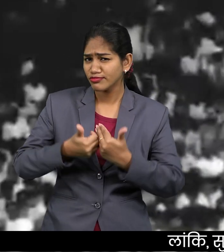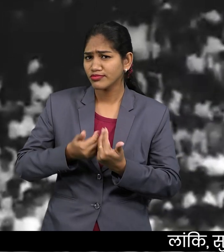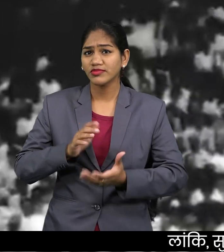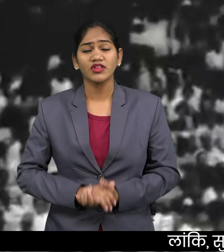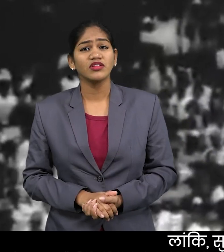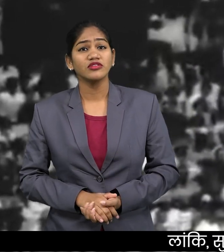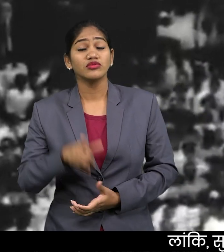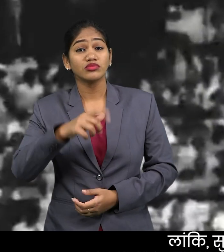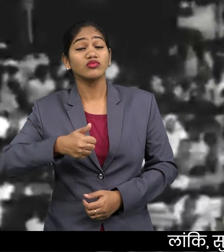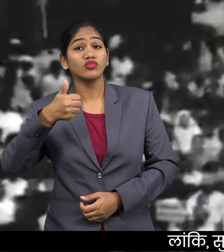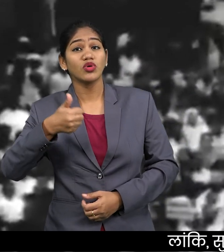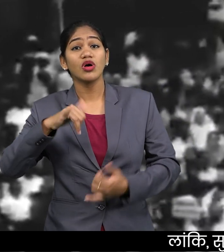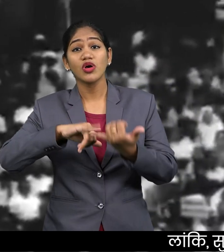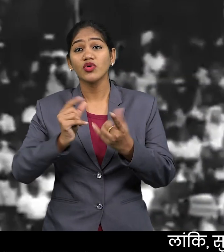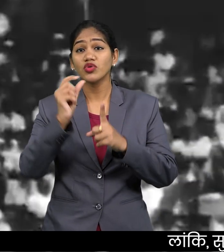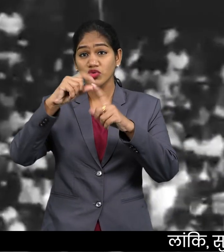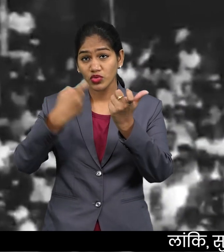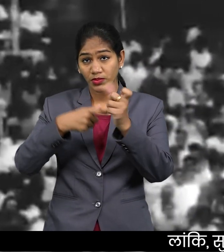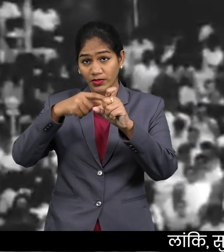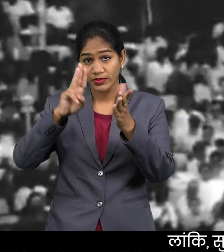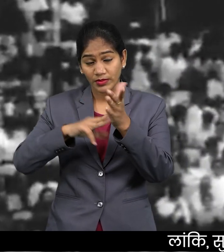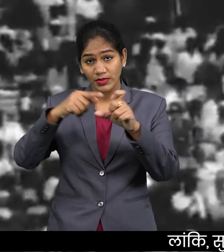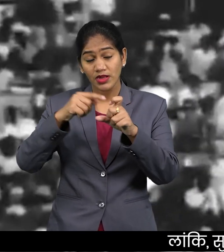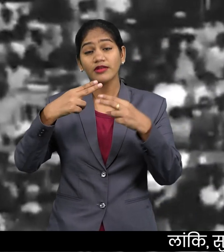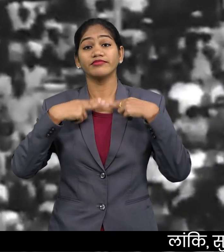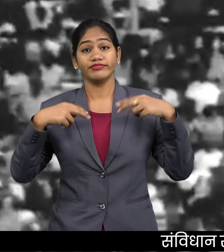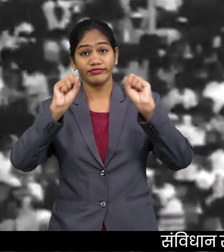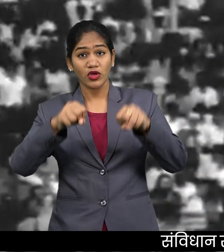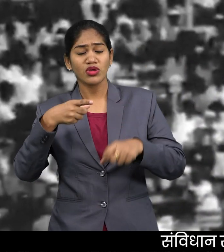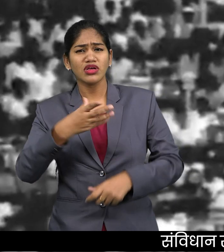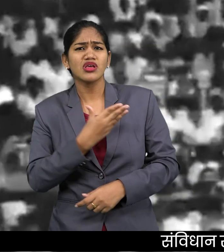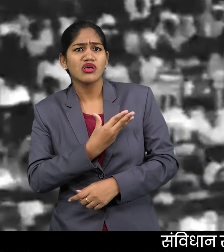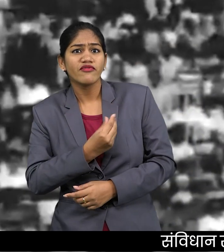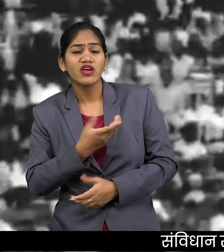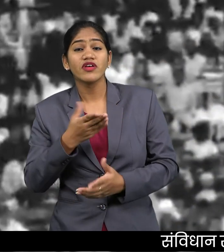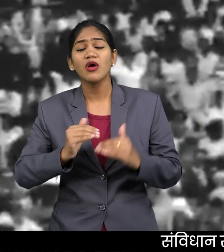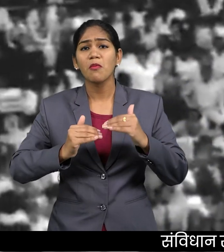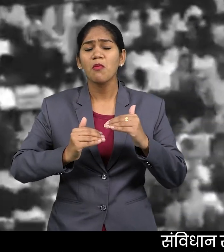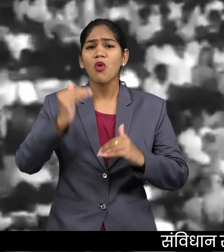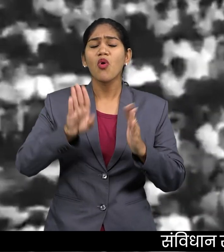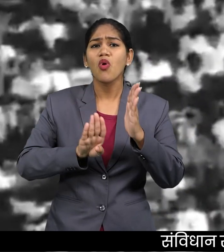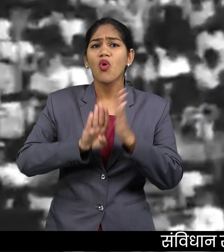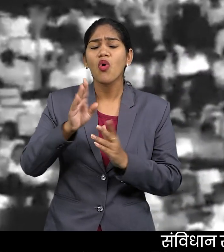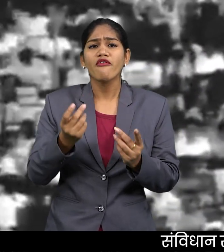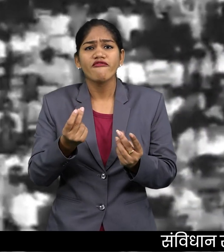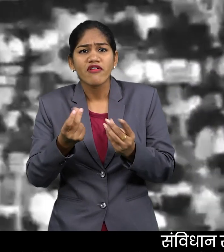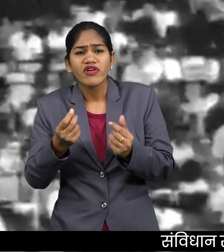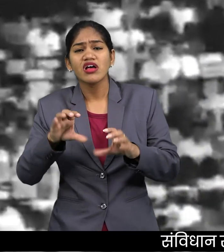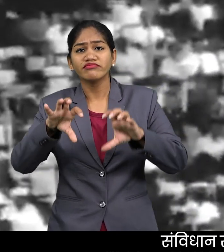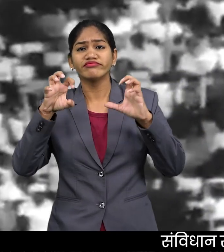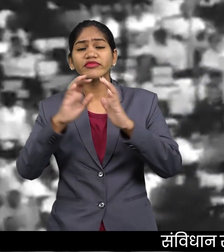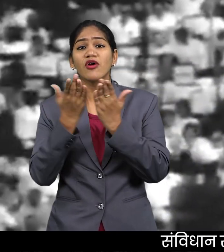हालांकि सुप्रीम कोर्ट को डर था कि तेजी से संविधान संशोधन